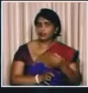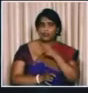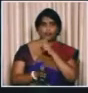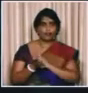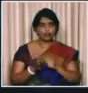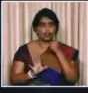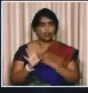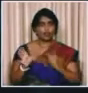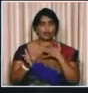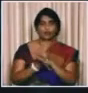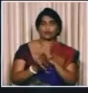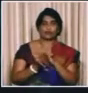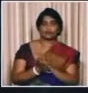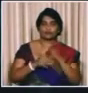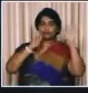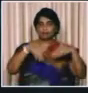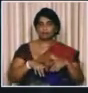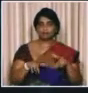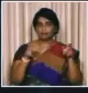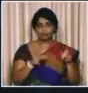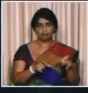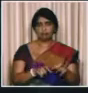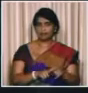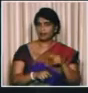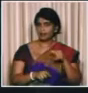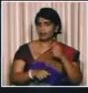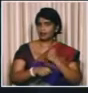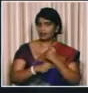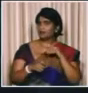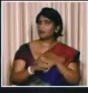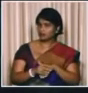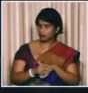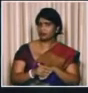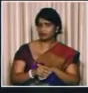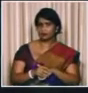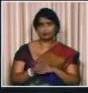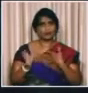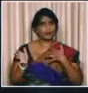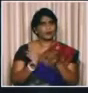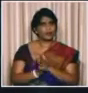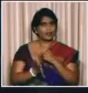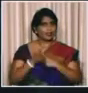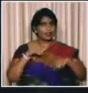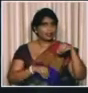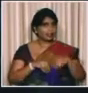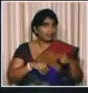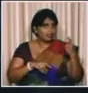විශ්‍රාමිකයන් වාර්ෂික සුවදාමුවත් සඳහා සීමා කරනවා මේ වුන් රාජකාරීයේදීම නිසා හිදපු අය උන්ගේ දේශපාලන